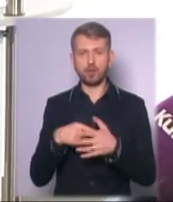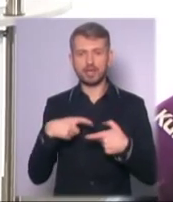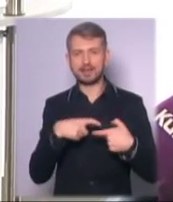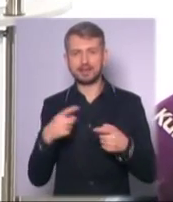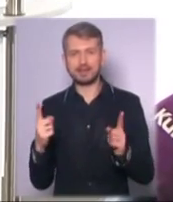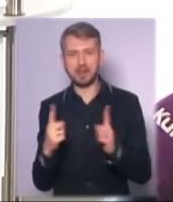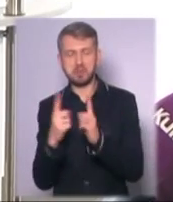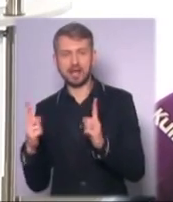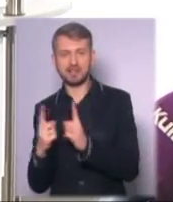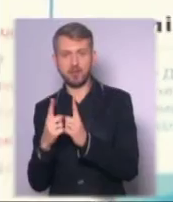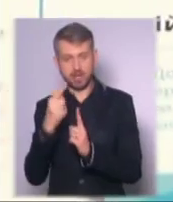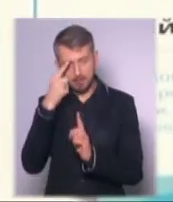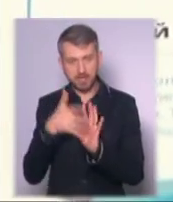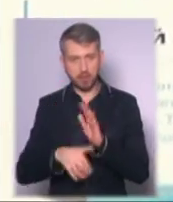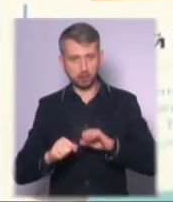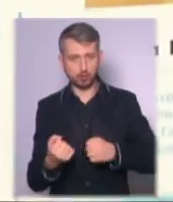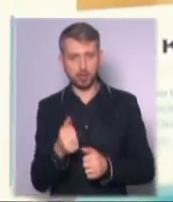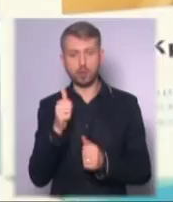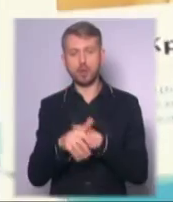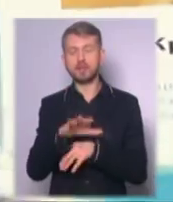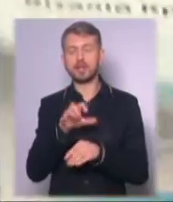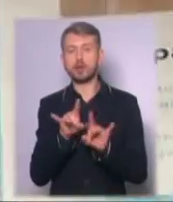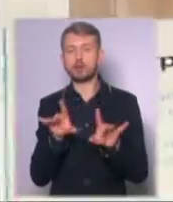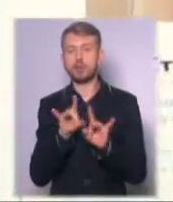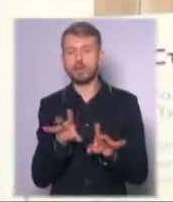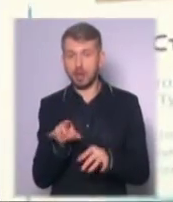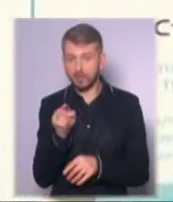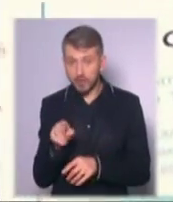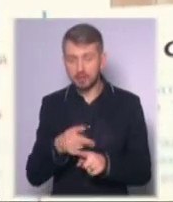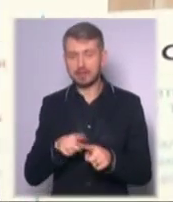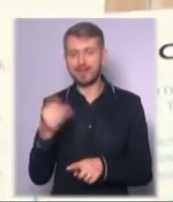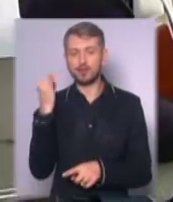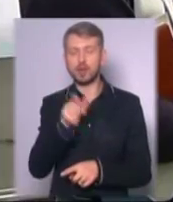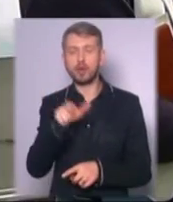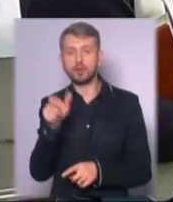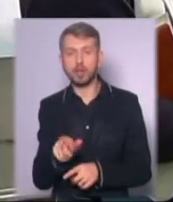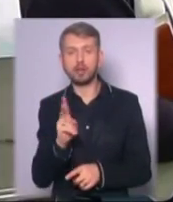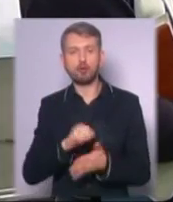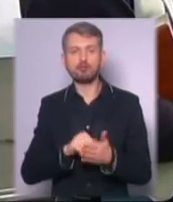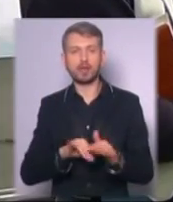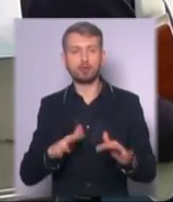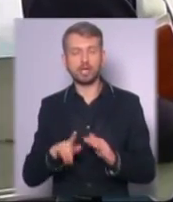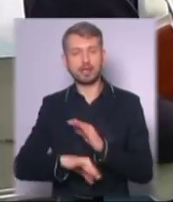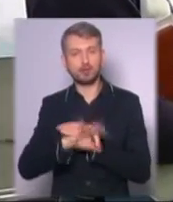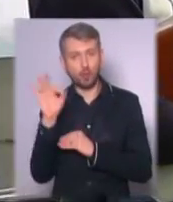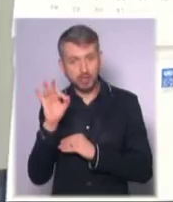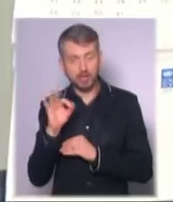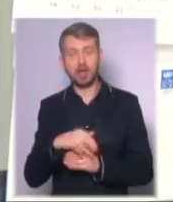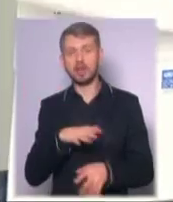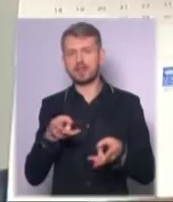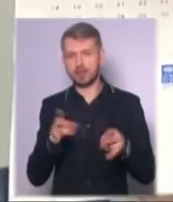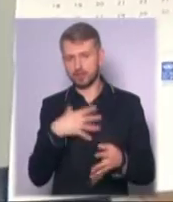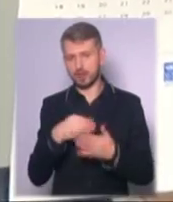точки понимания друг друга. Кожна світлина, розповідає Олександр, це історія людей, які через події на Сході залишили власні домівки,